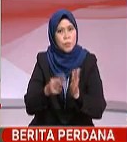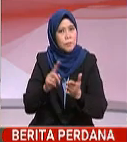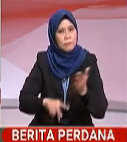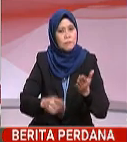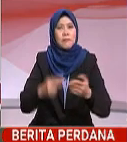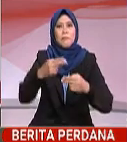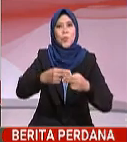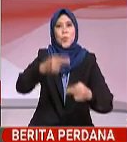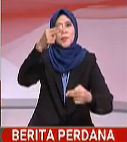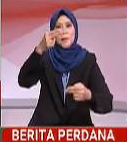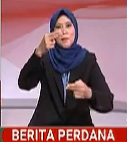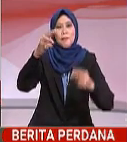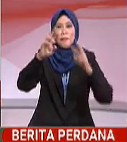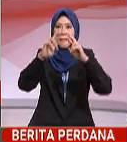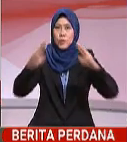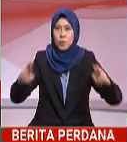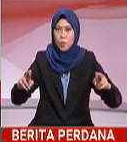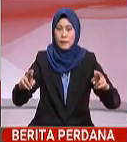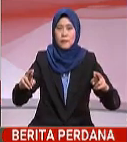hotel, resort,